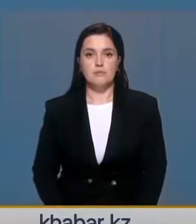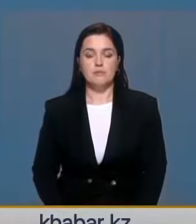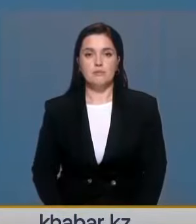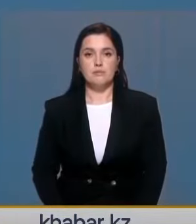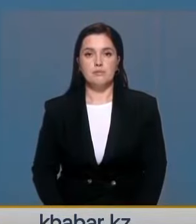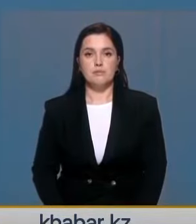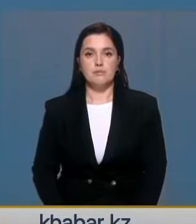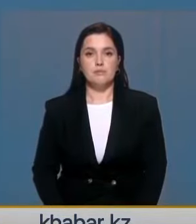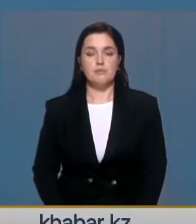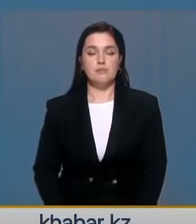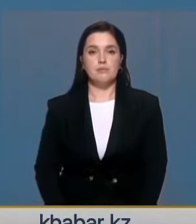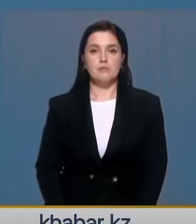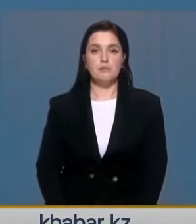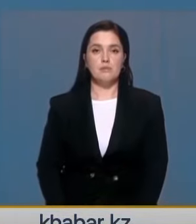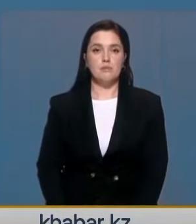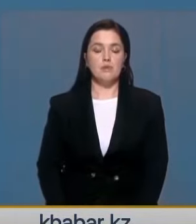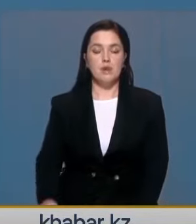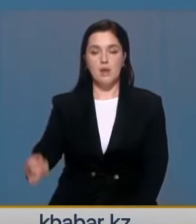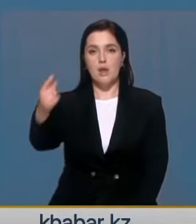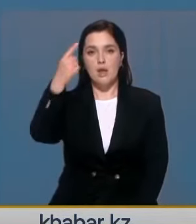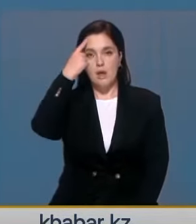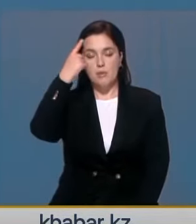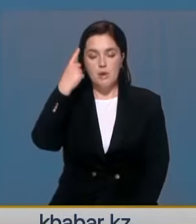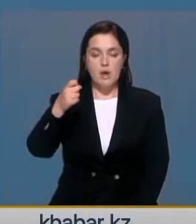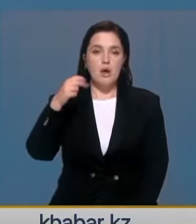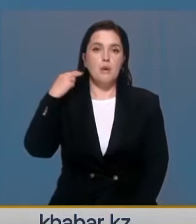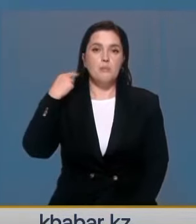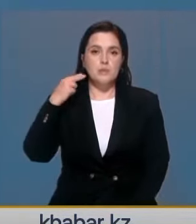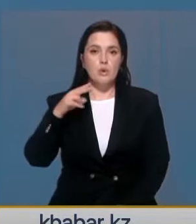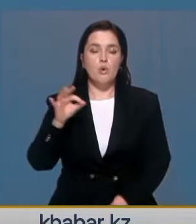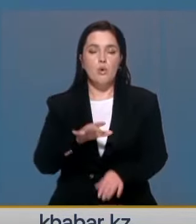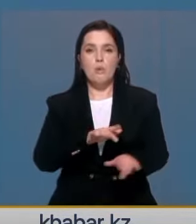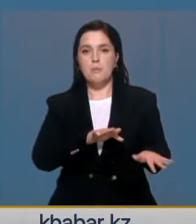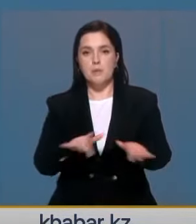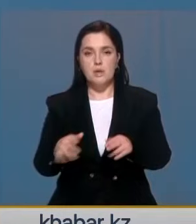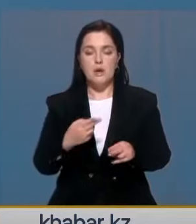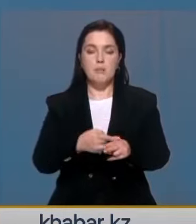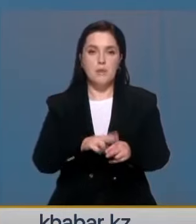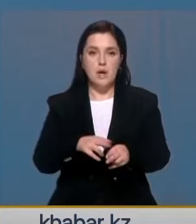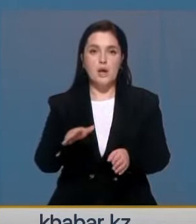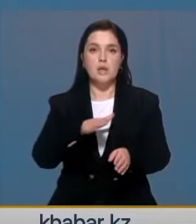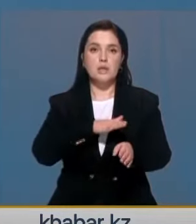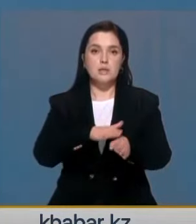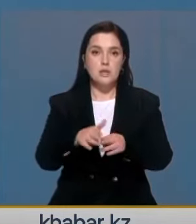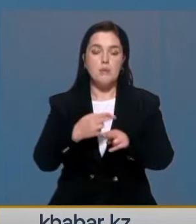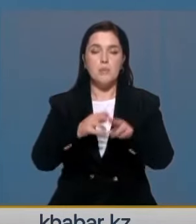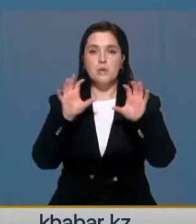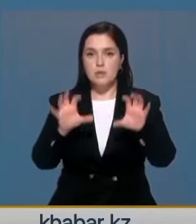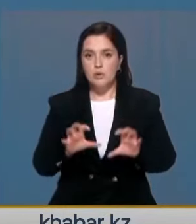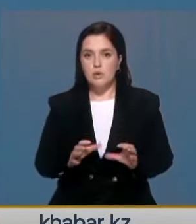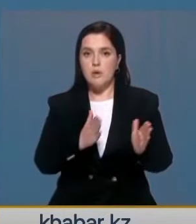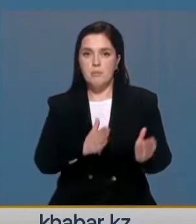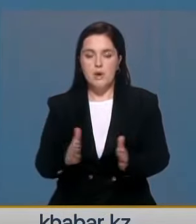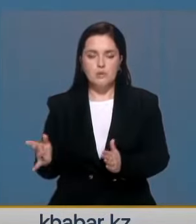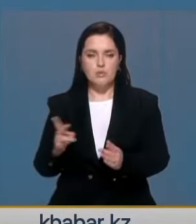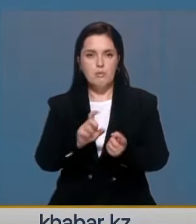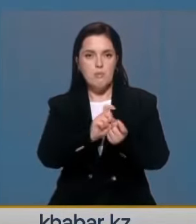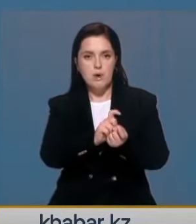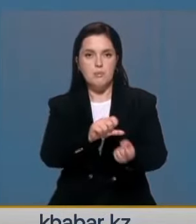президента о мерах по реализации принципа законный порядок противодействию организованной Кибер и